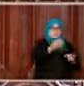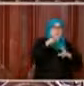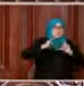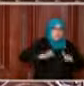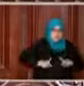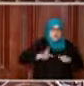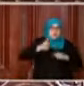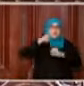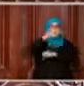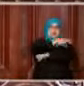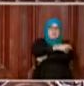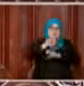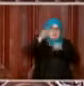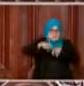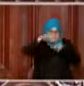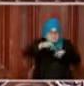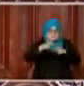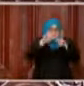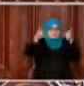الحقول،